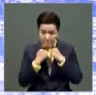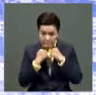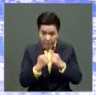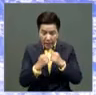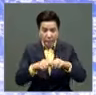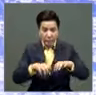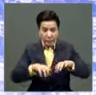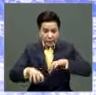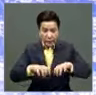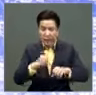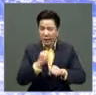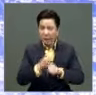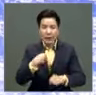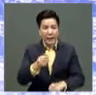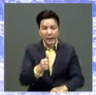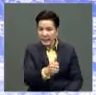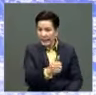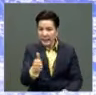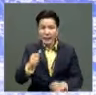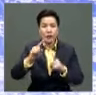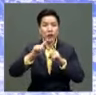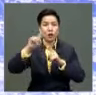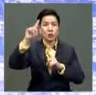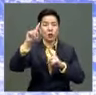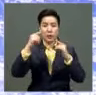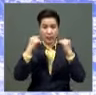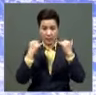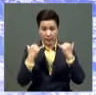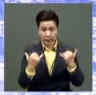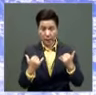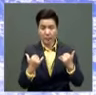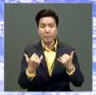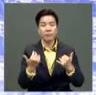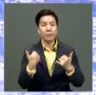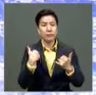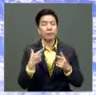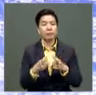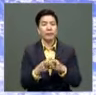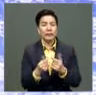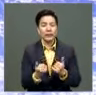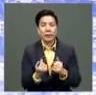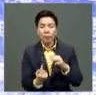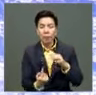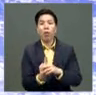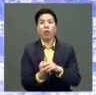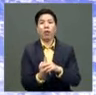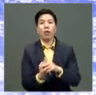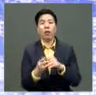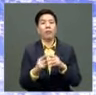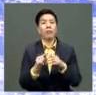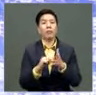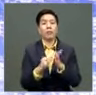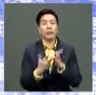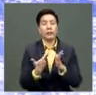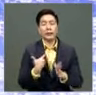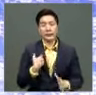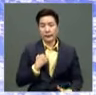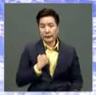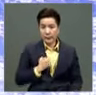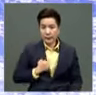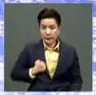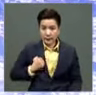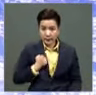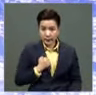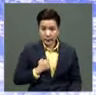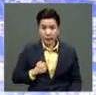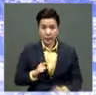การให้ได้ดีที่สุดนะครับแต่ว่าก็ยังมีกรณีอย่างนี้เกิดขึ้นนะครับซึ่งก็นำเรียนว่าด้วยความเสียใจแต่ว่าก็